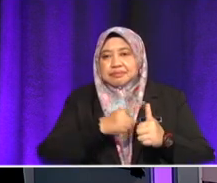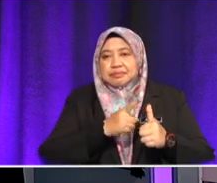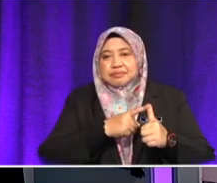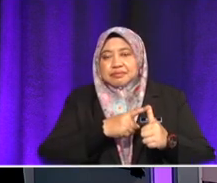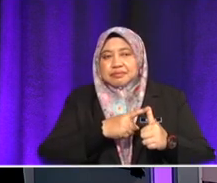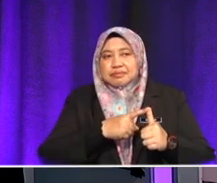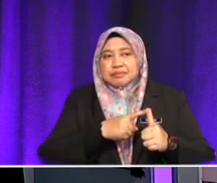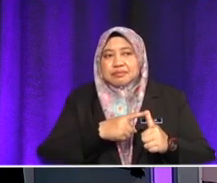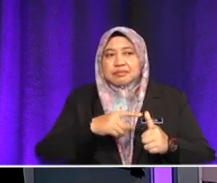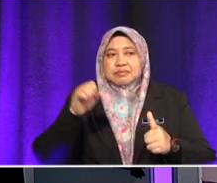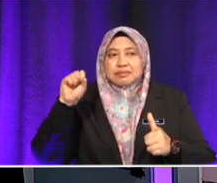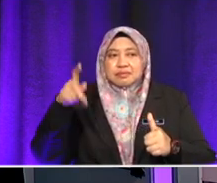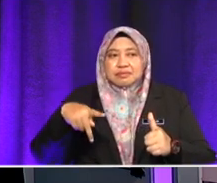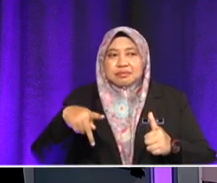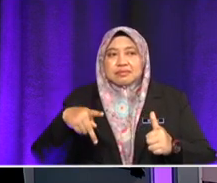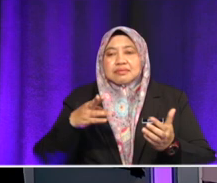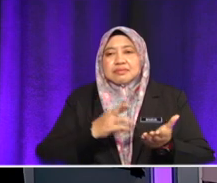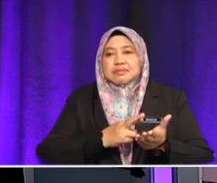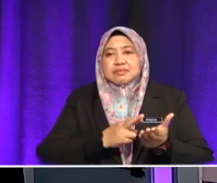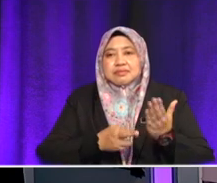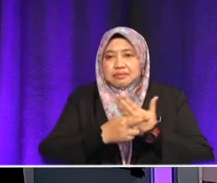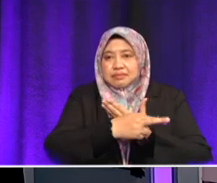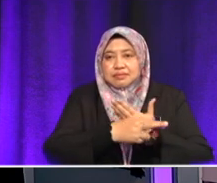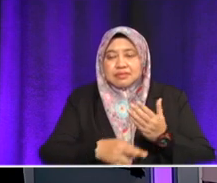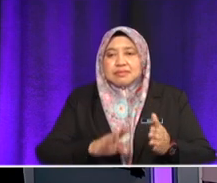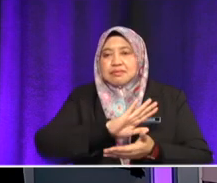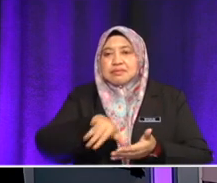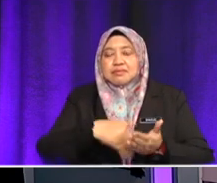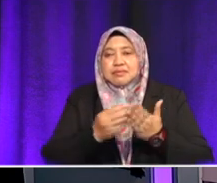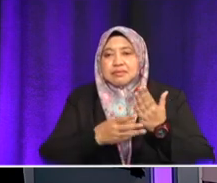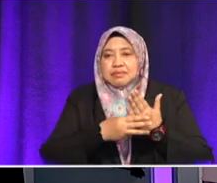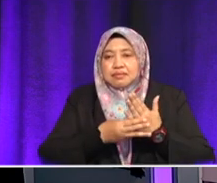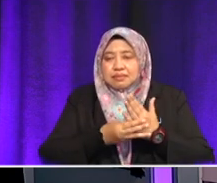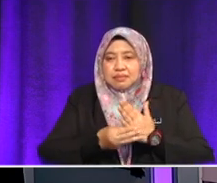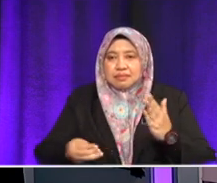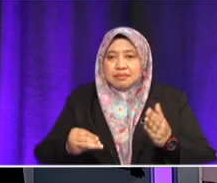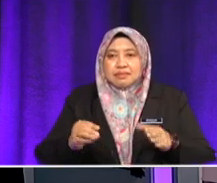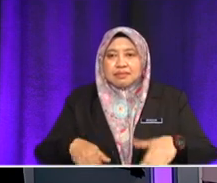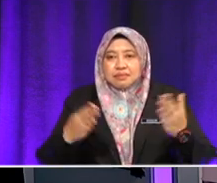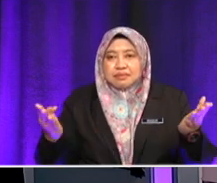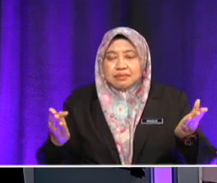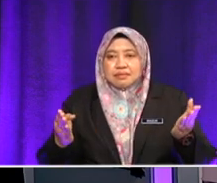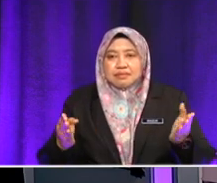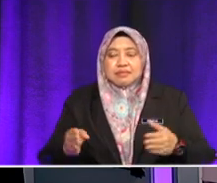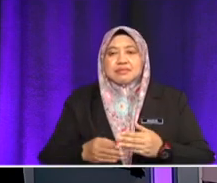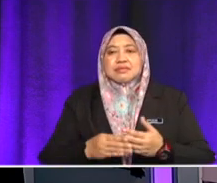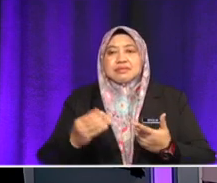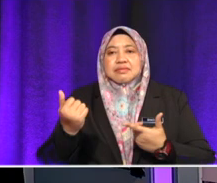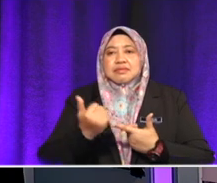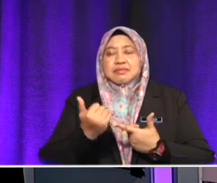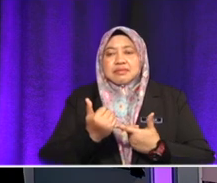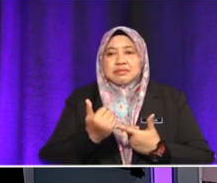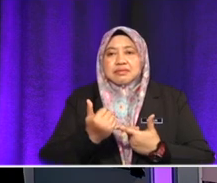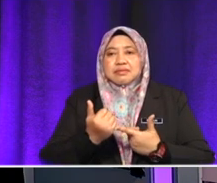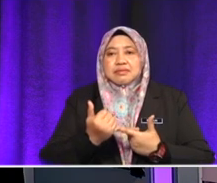standard prestasi yang merintasi semua kemahiran bahasa yang telah saya Terangkan pada awal segmen tadi yang